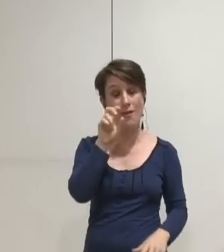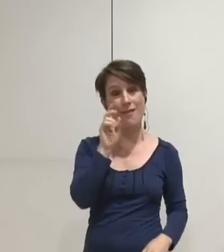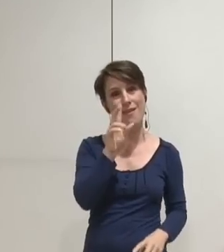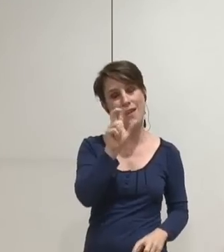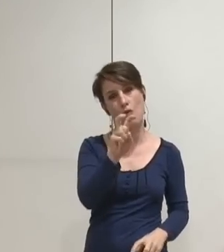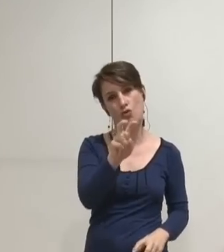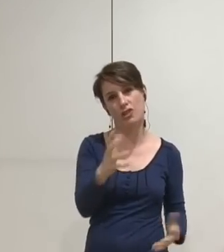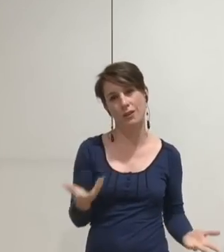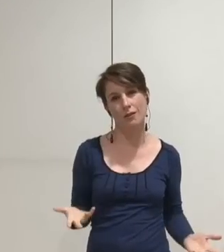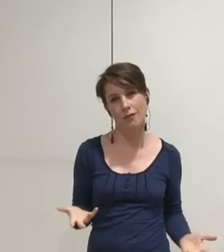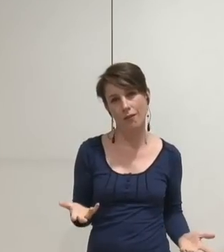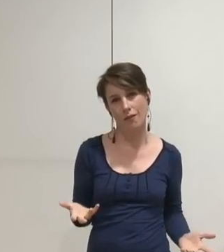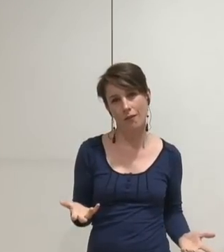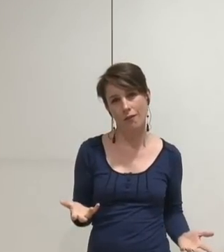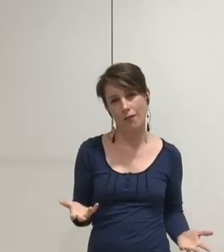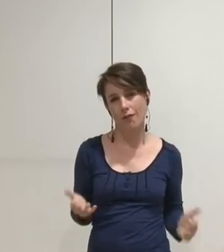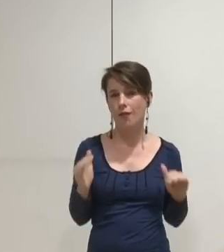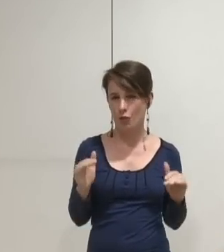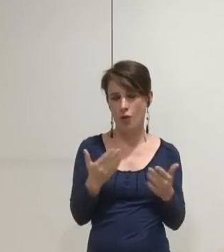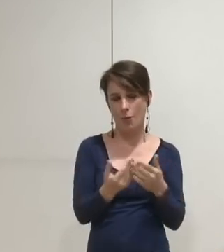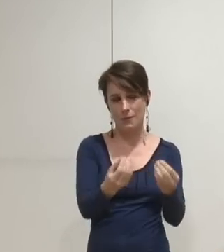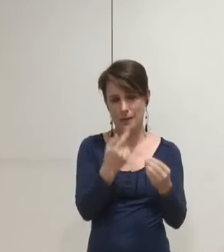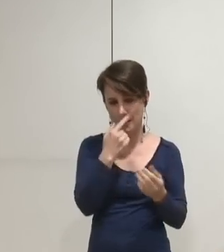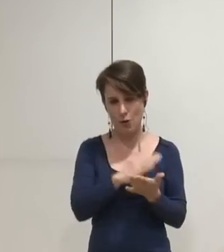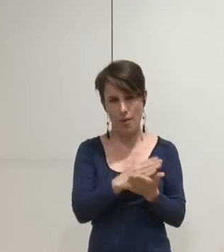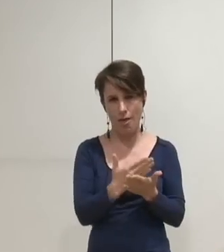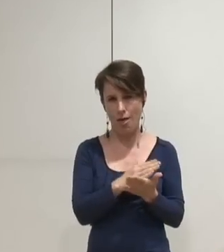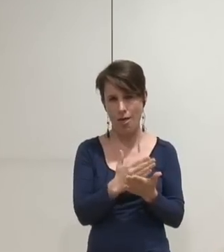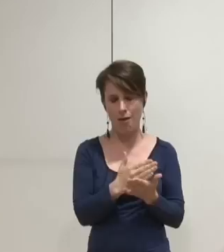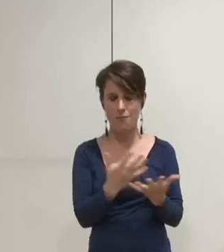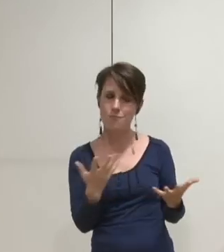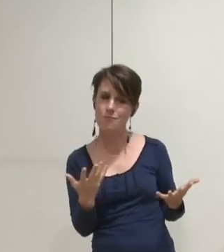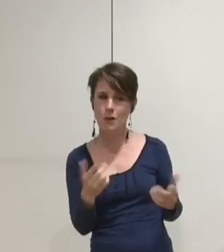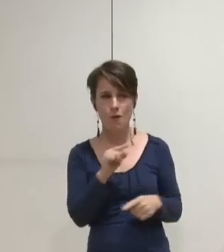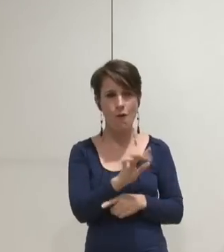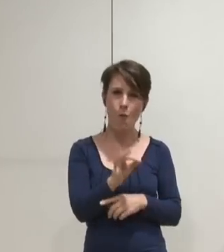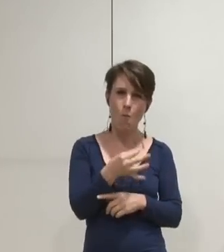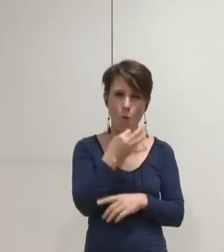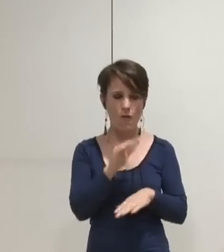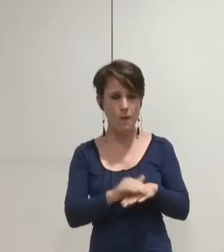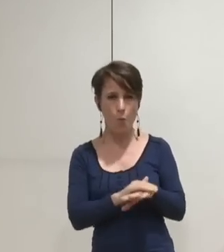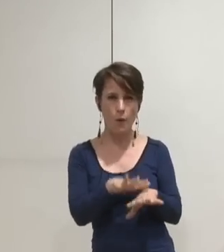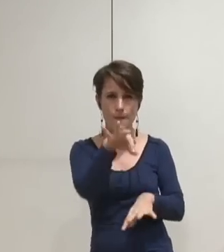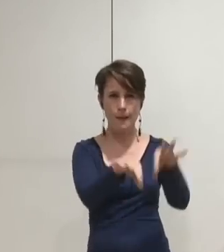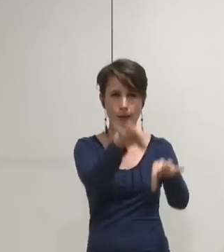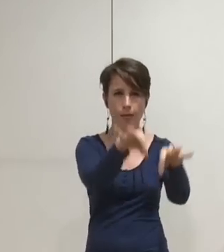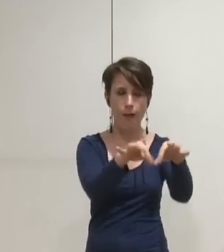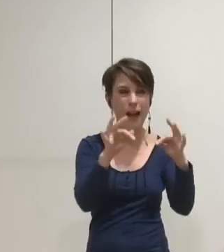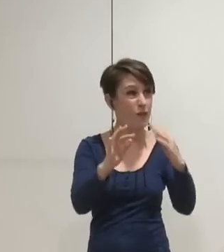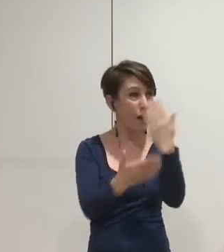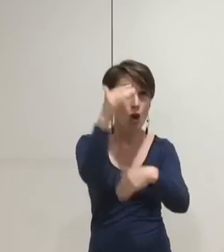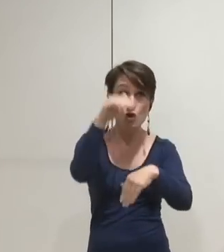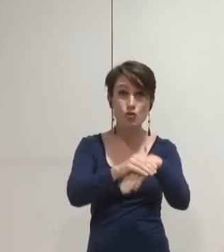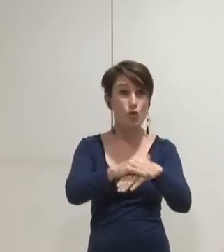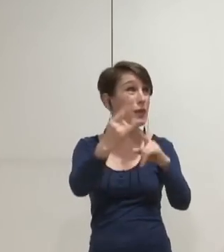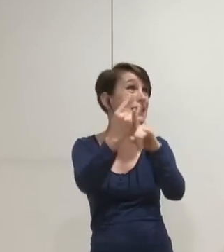ça sème quand même un doute sur sur certaines choses notamment sur la la récupération politique que vous pouvez faire de cette journée historique qui est la